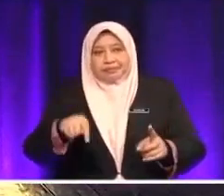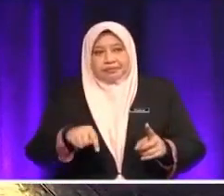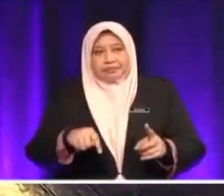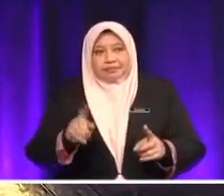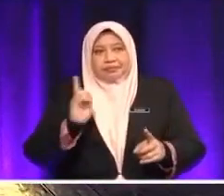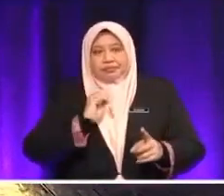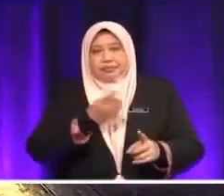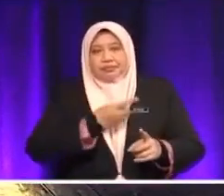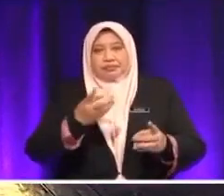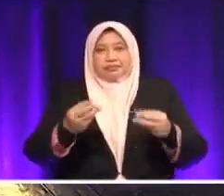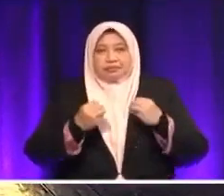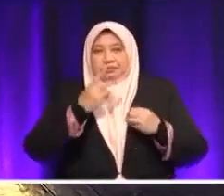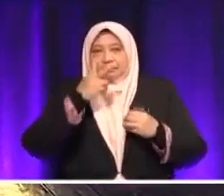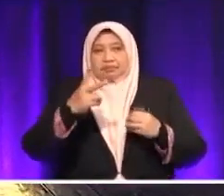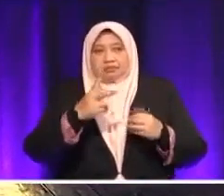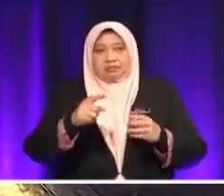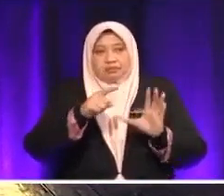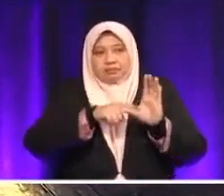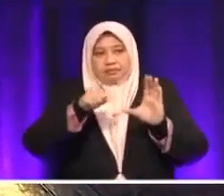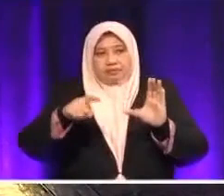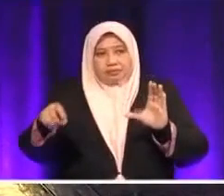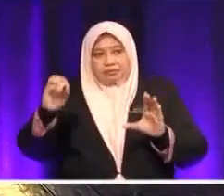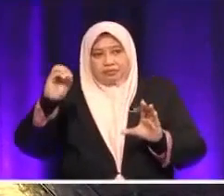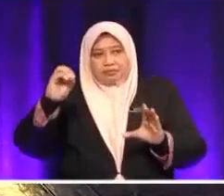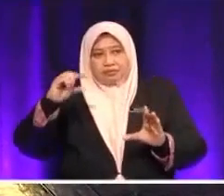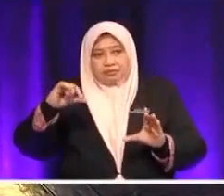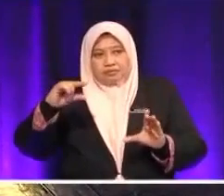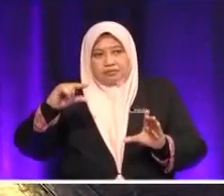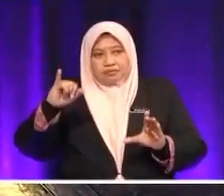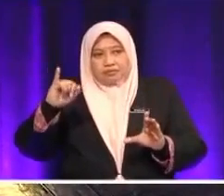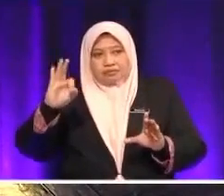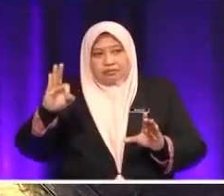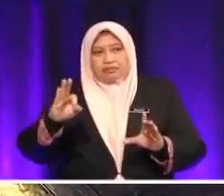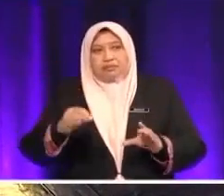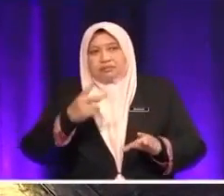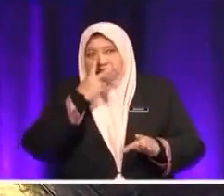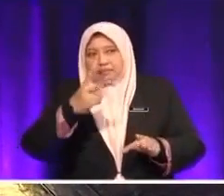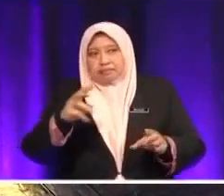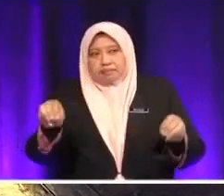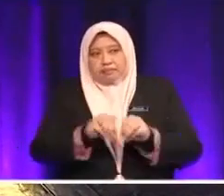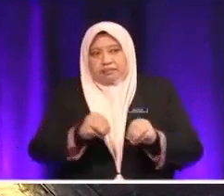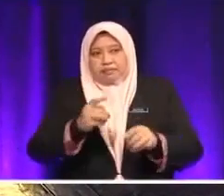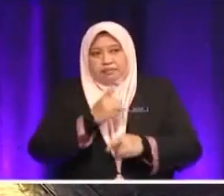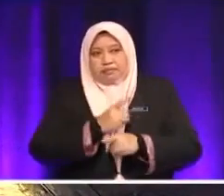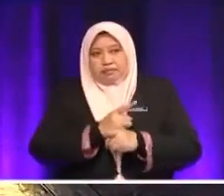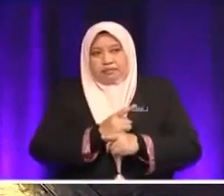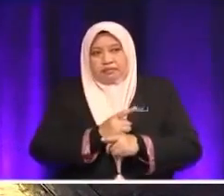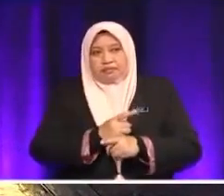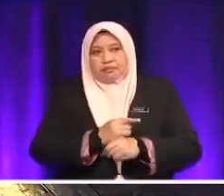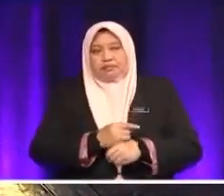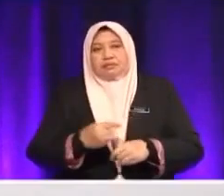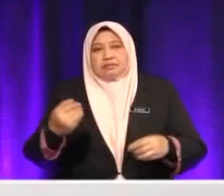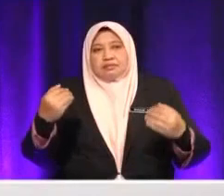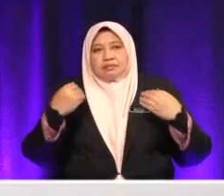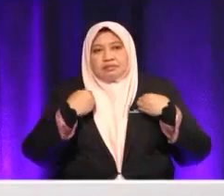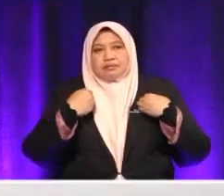Oggy inilah Ogive yang berhasil nampaknya betul murid nampaknya betul dia